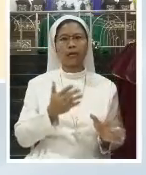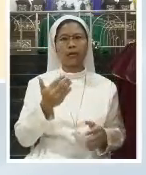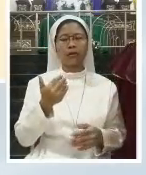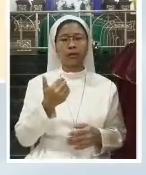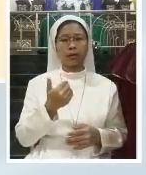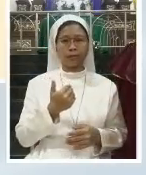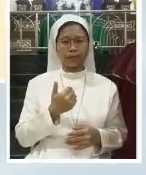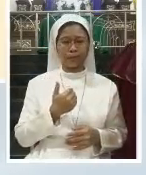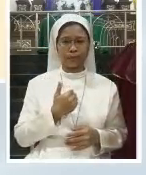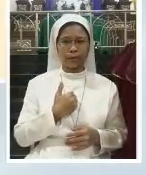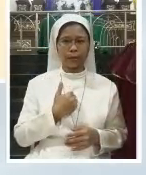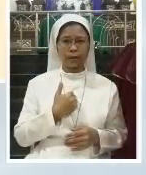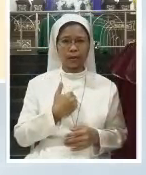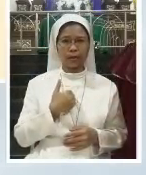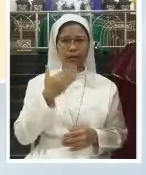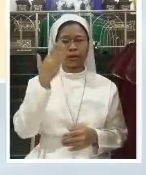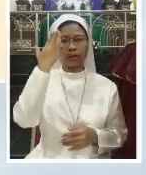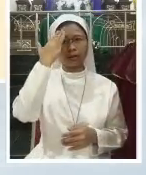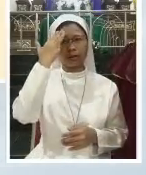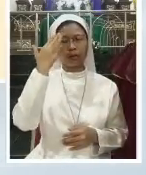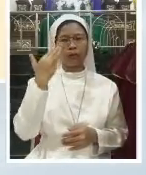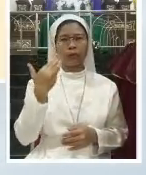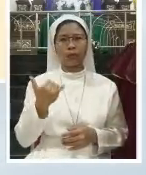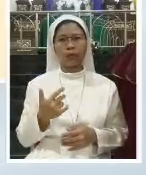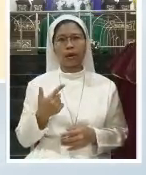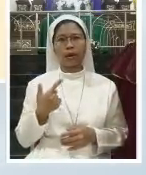Pinabayaan mo ako,